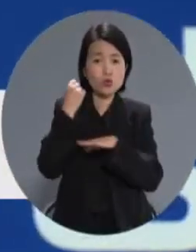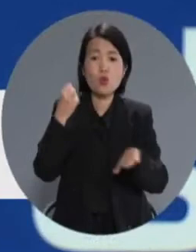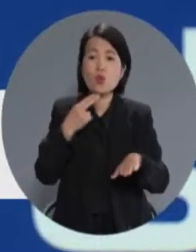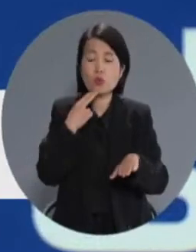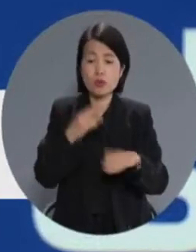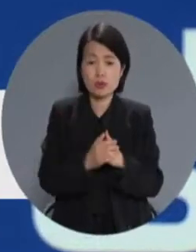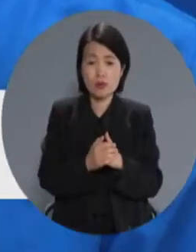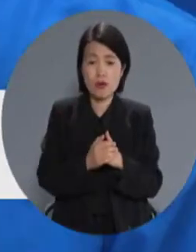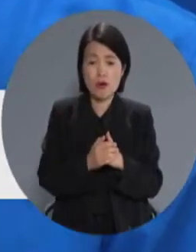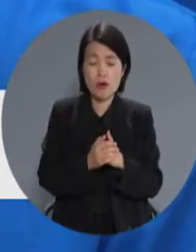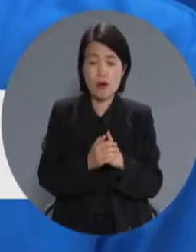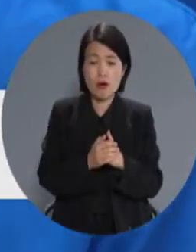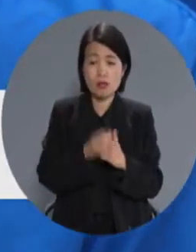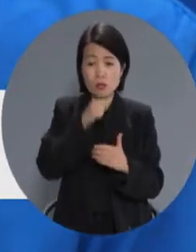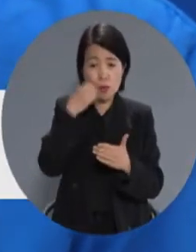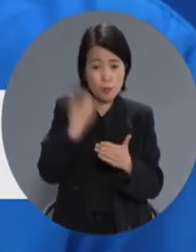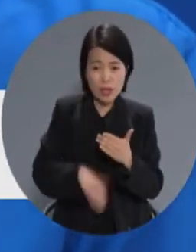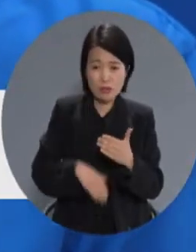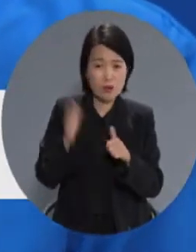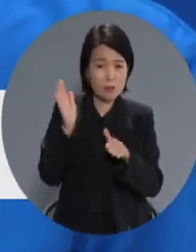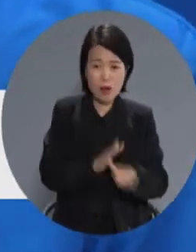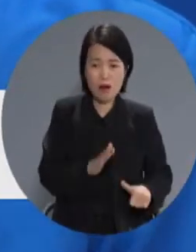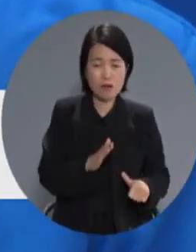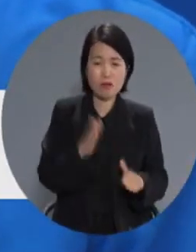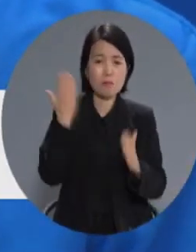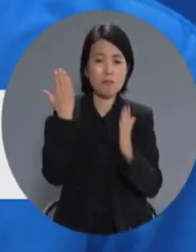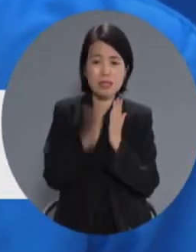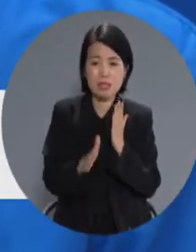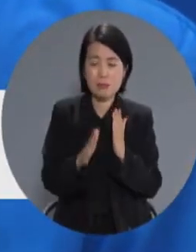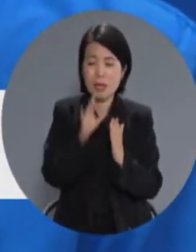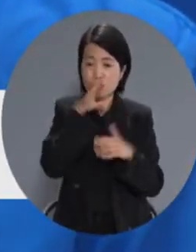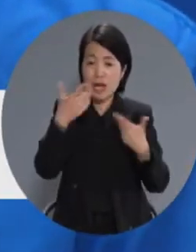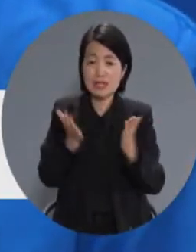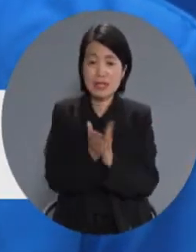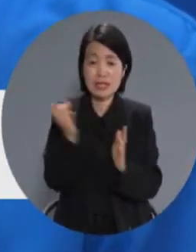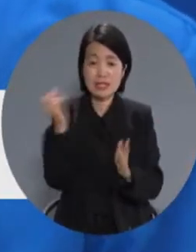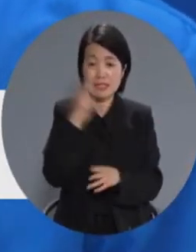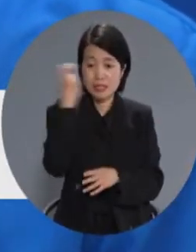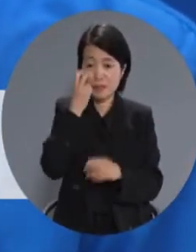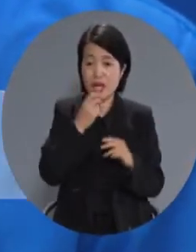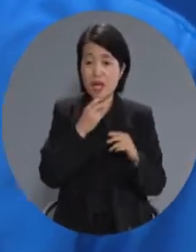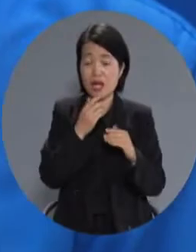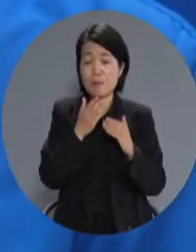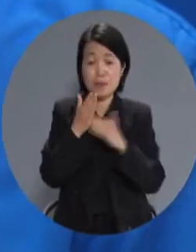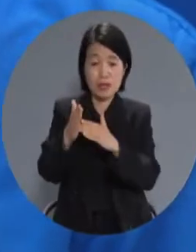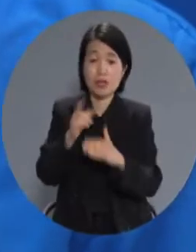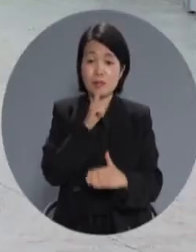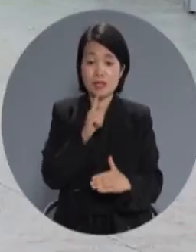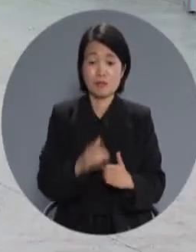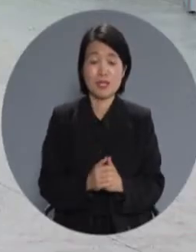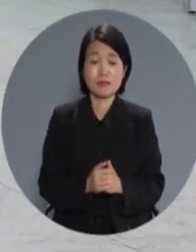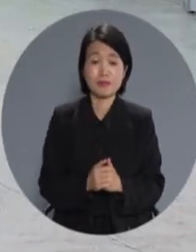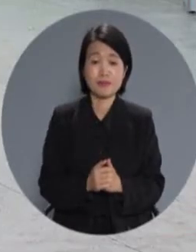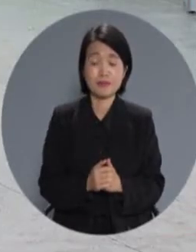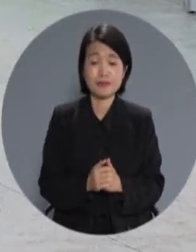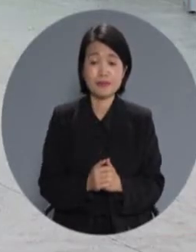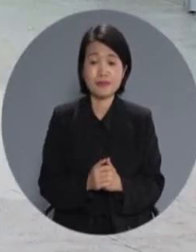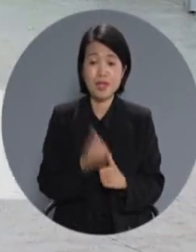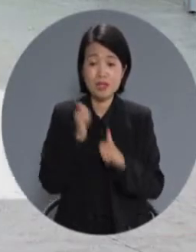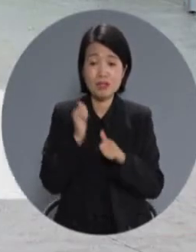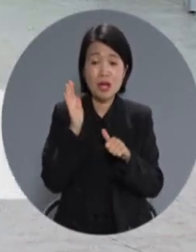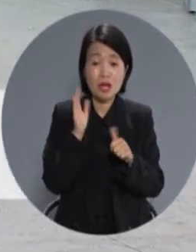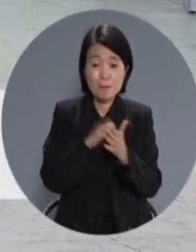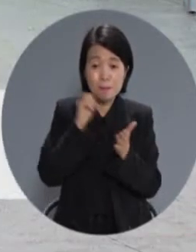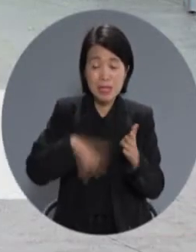이를 소급해 적용하는 것은 잘못됐다고 반발하며 중앙당에 재심을 청구하겠다고 밝혔습니다. 역시 경선에서